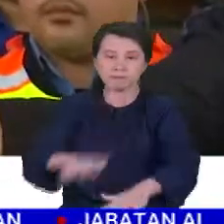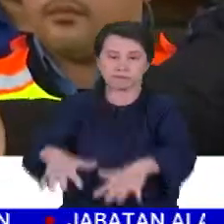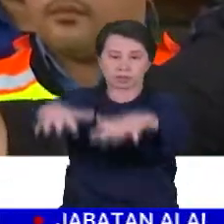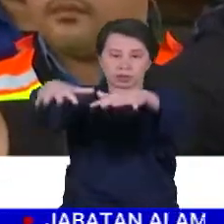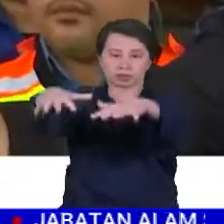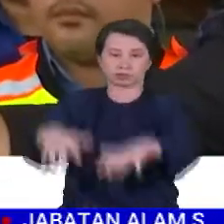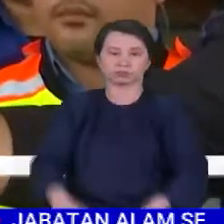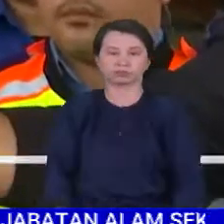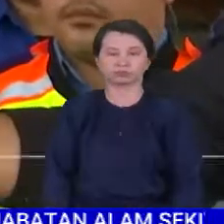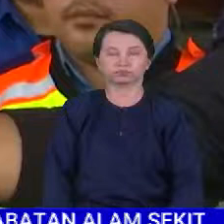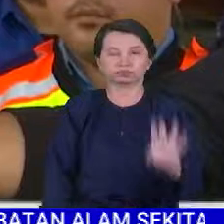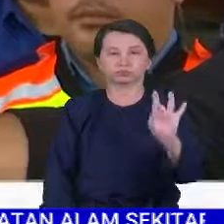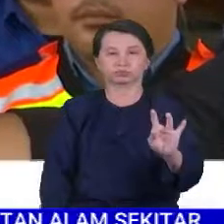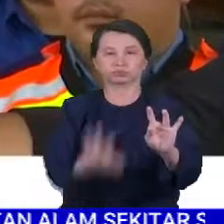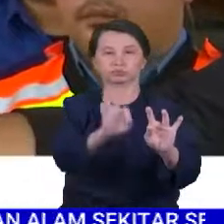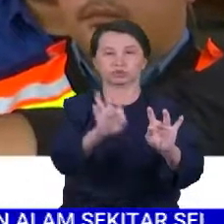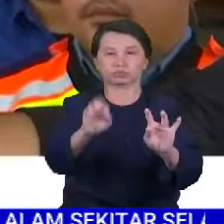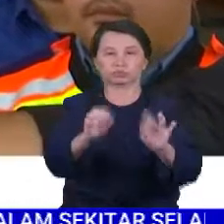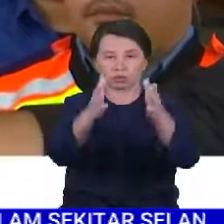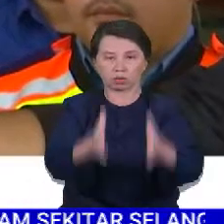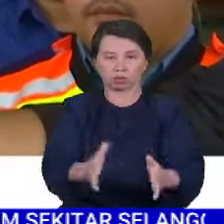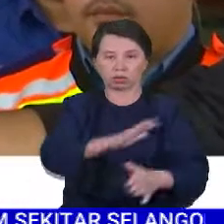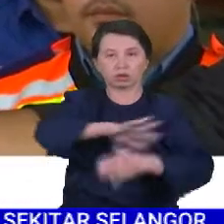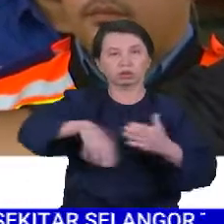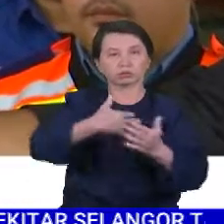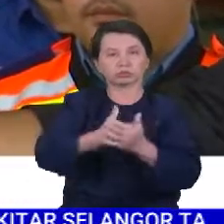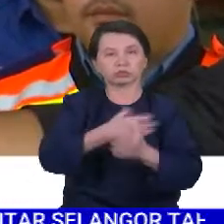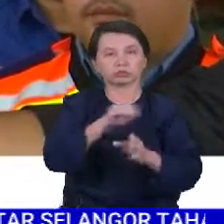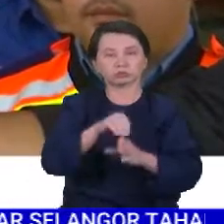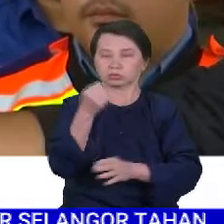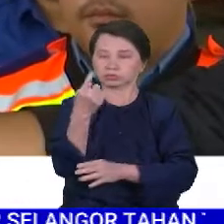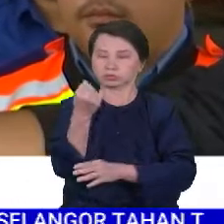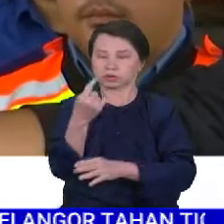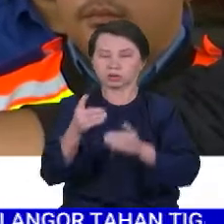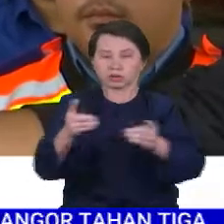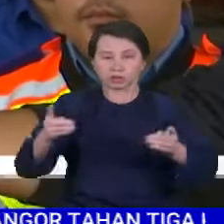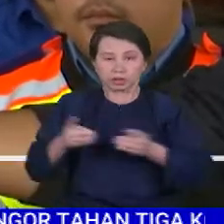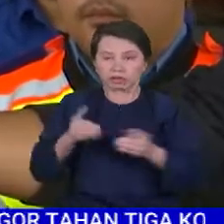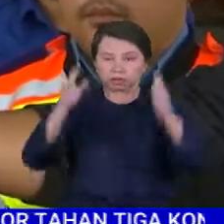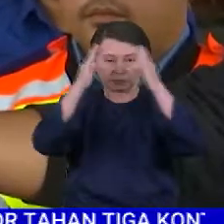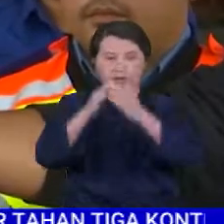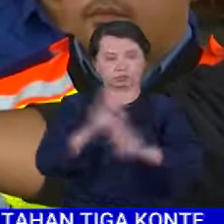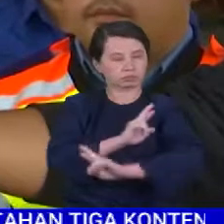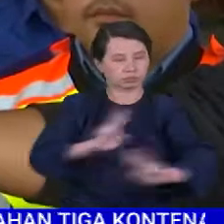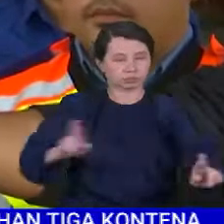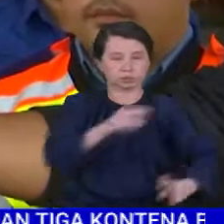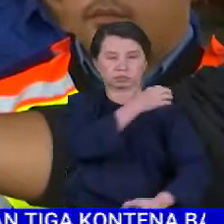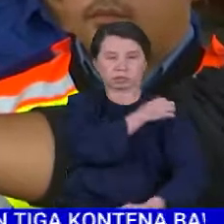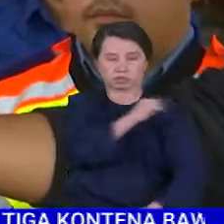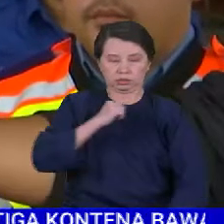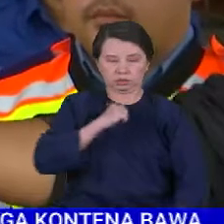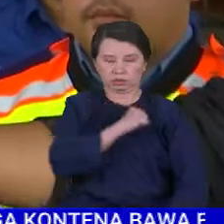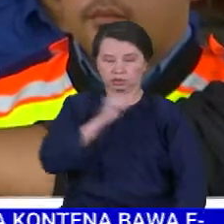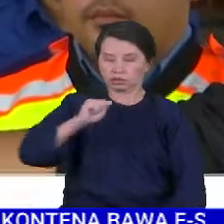seramai lebih kurang 890 orang untuk keseluruhan daerah di negeri Pahang ini kesiapsiagaan pegawai dan